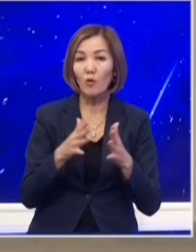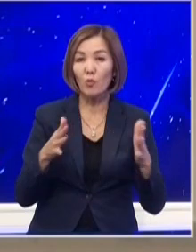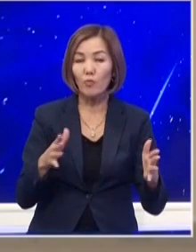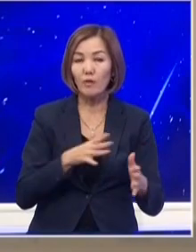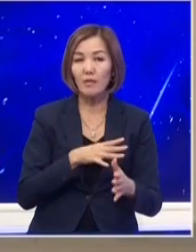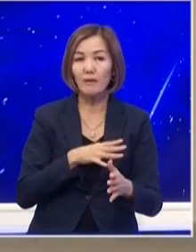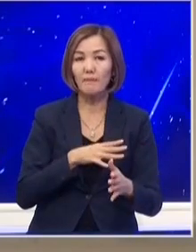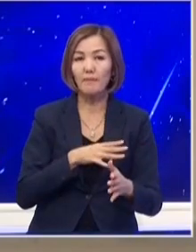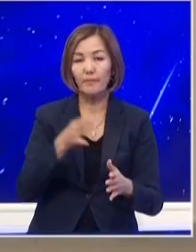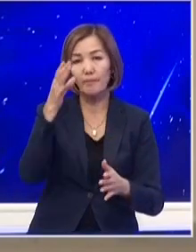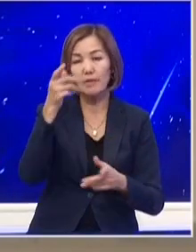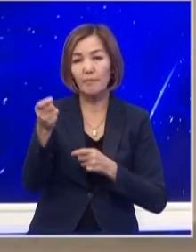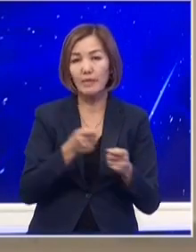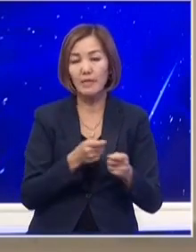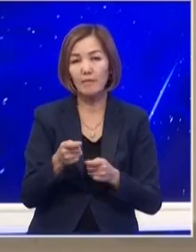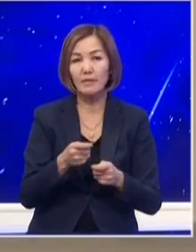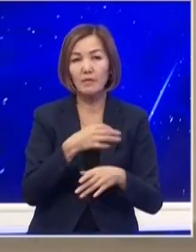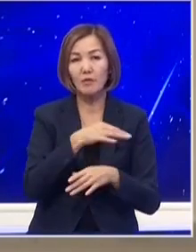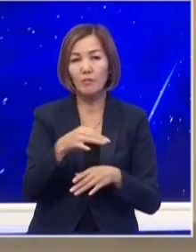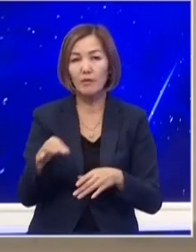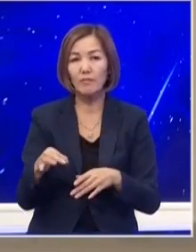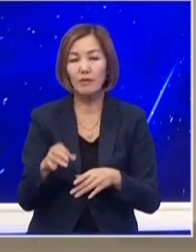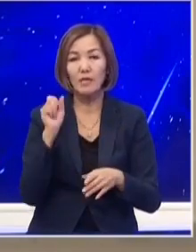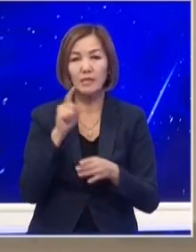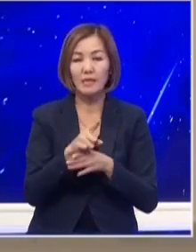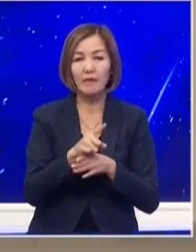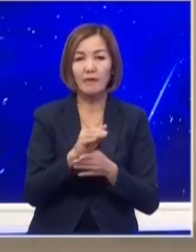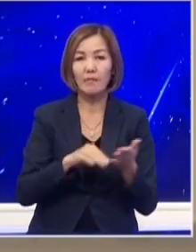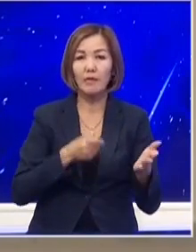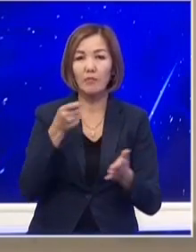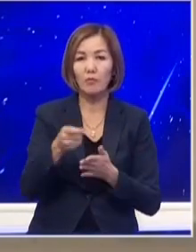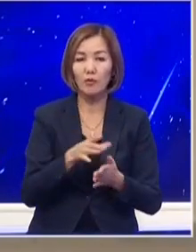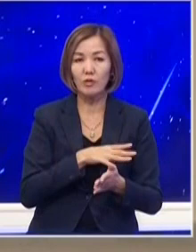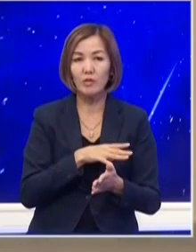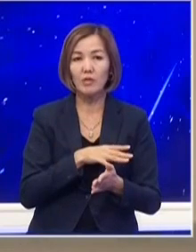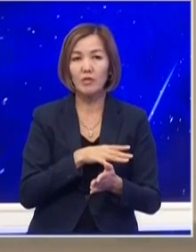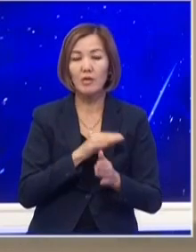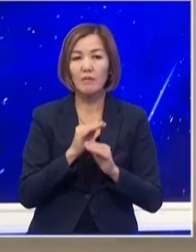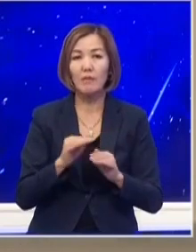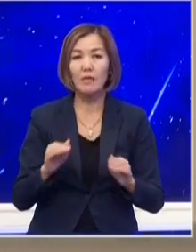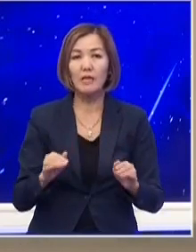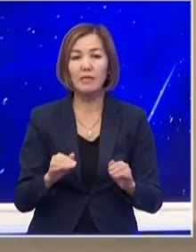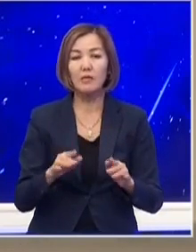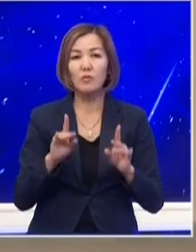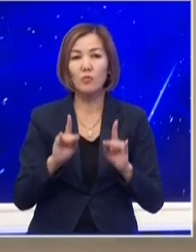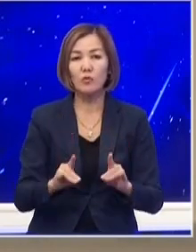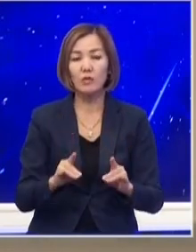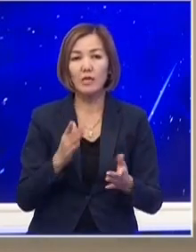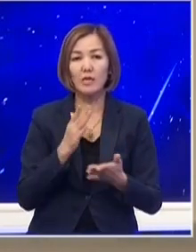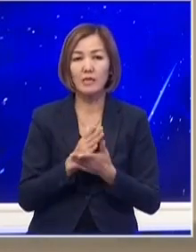білім басқармасына немесе аудандық білім бөлімдеріне заявка өтінім бере отырып, сол балалардың отыратын